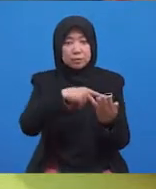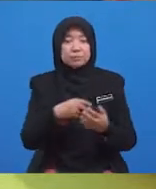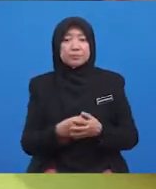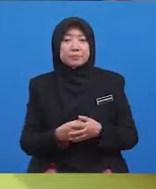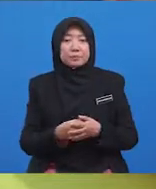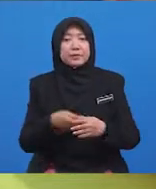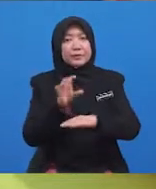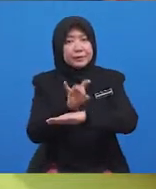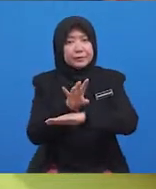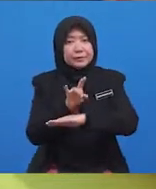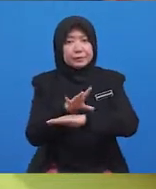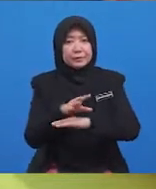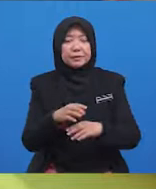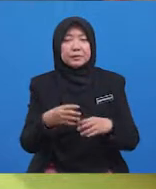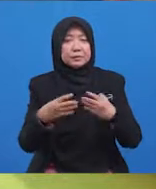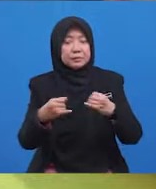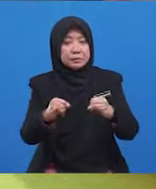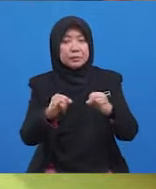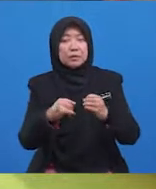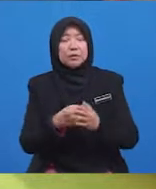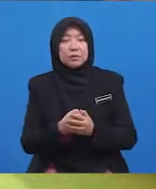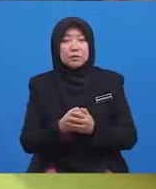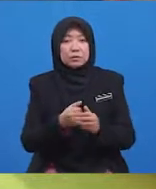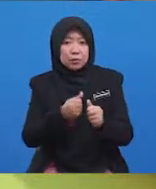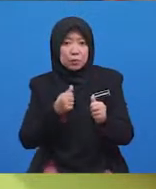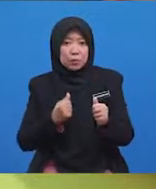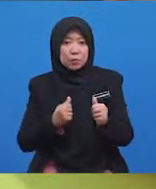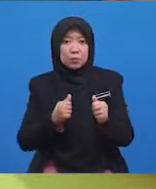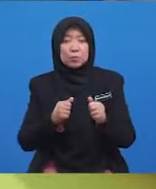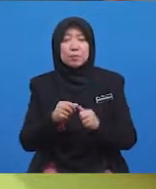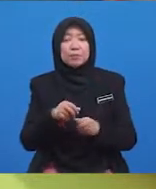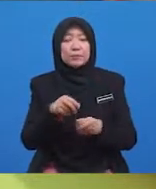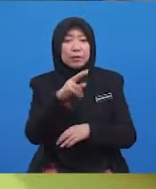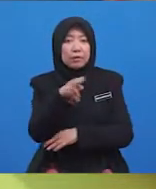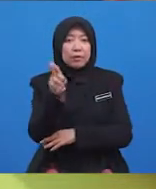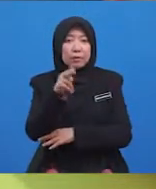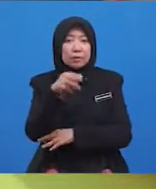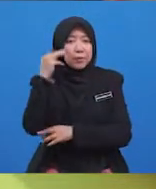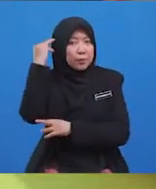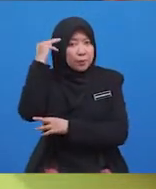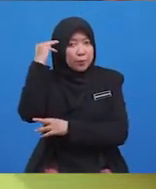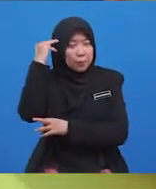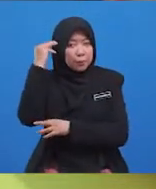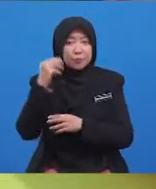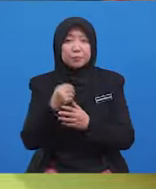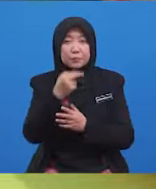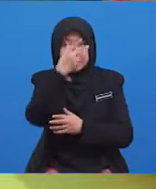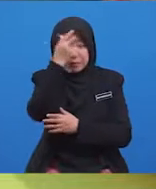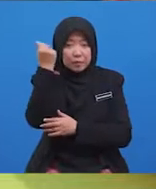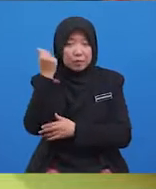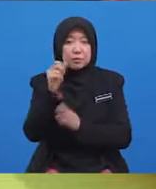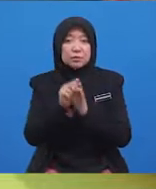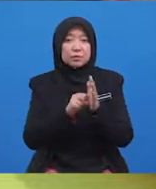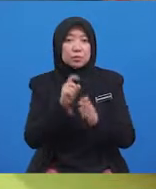agar segera menjauhi sesuatu yang haram dan memabukkan. Hal ini demikian kerana sesuatu